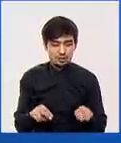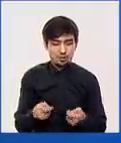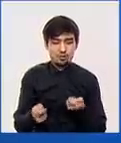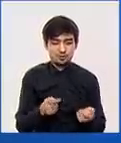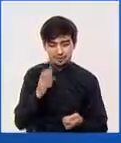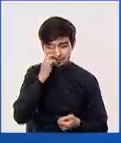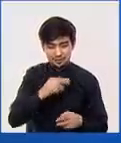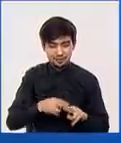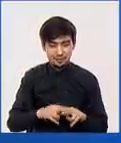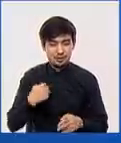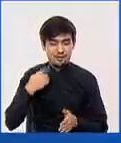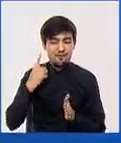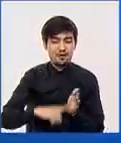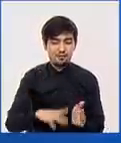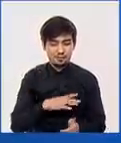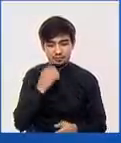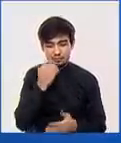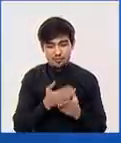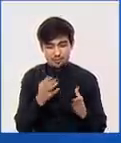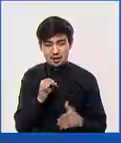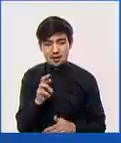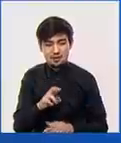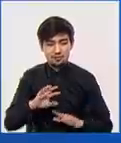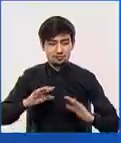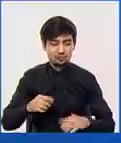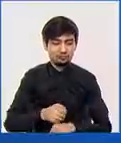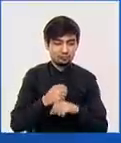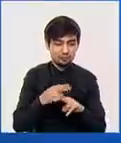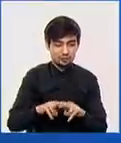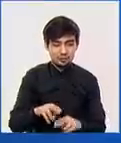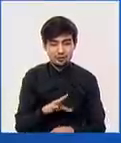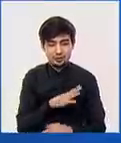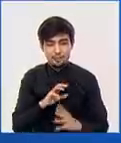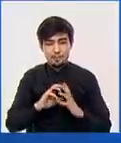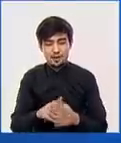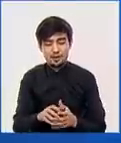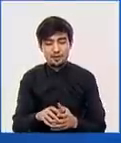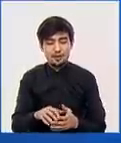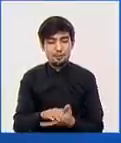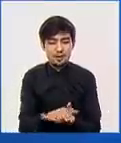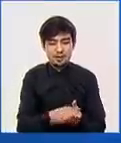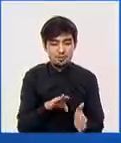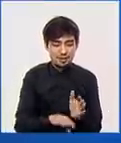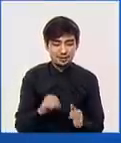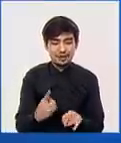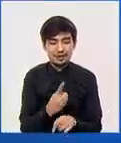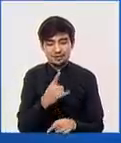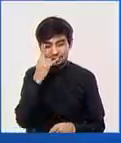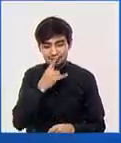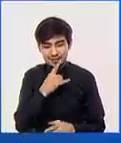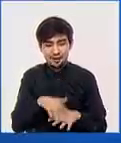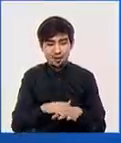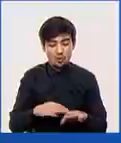за оказанное мне доверие. Трагические январские события показали, что без мирного неба, без единства народа Казахстана не